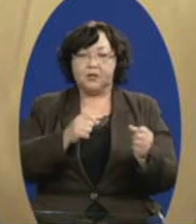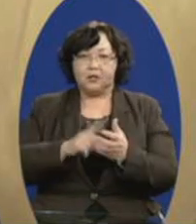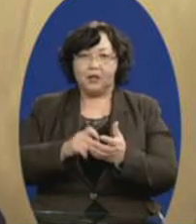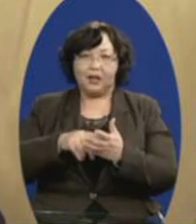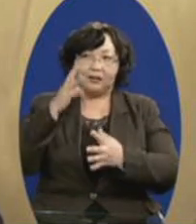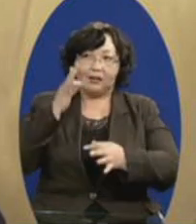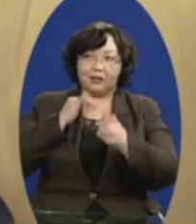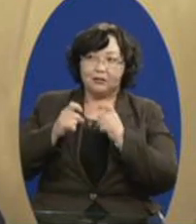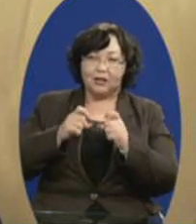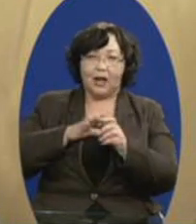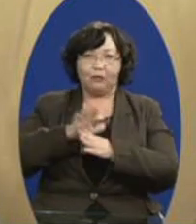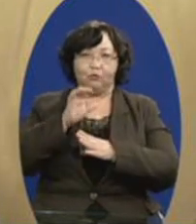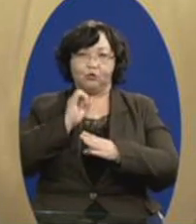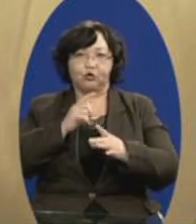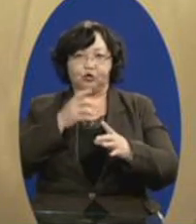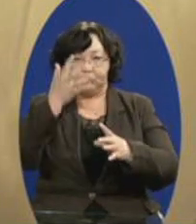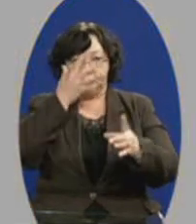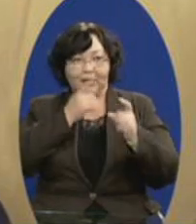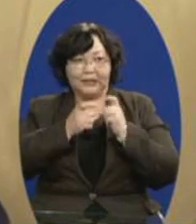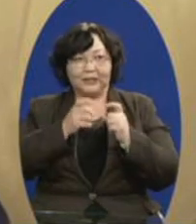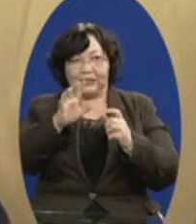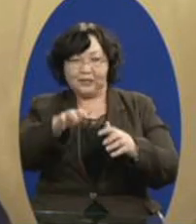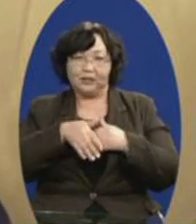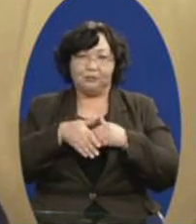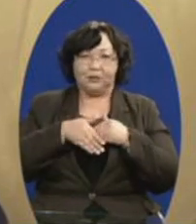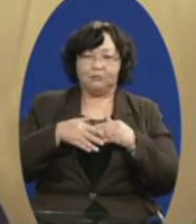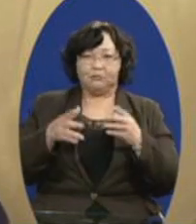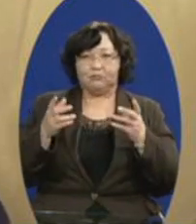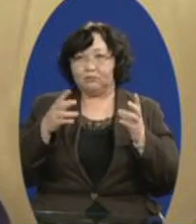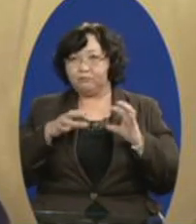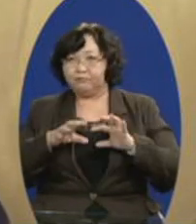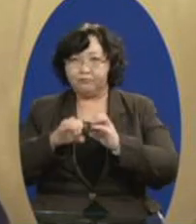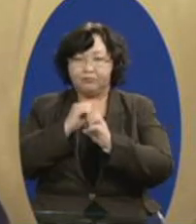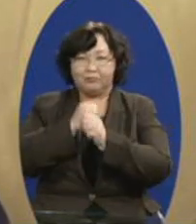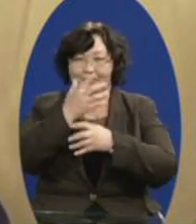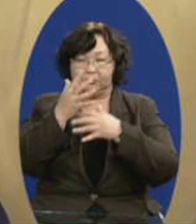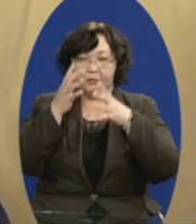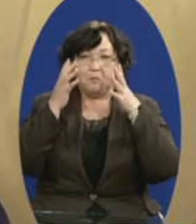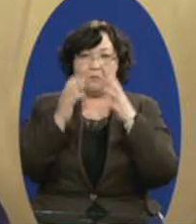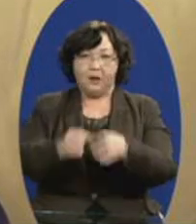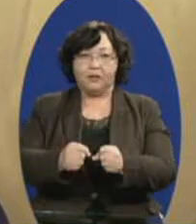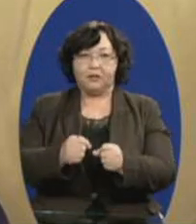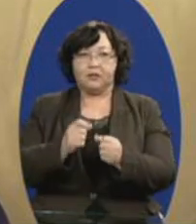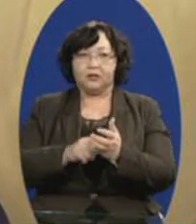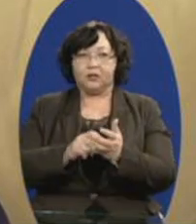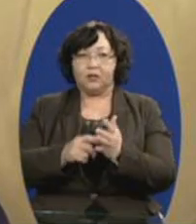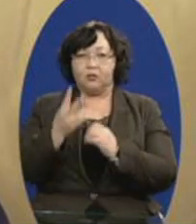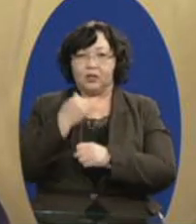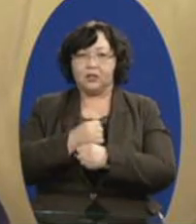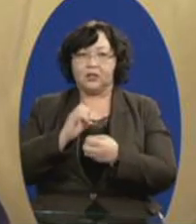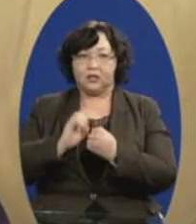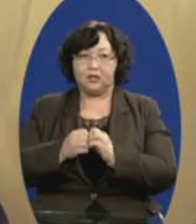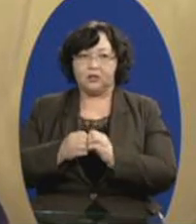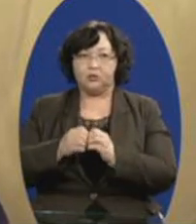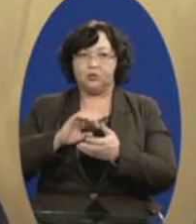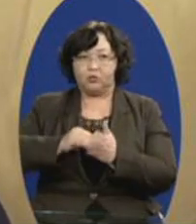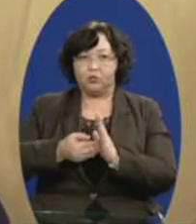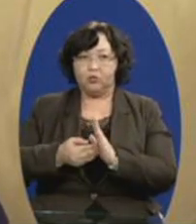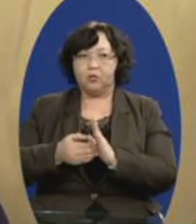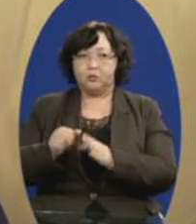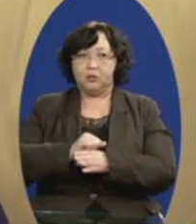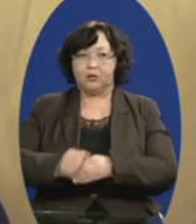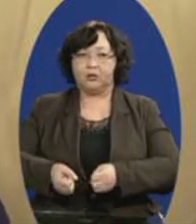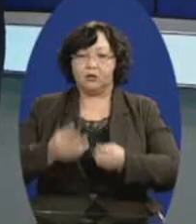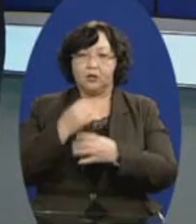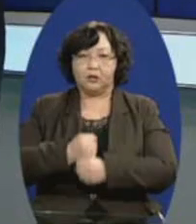дипломатын бүхий л арга хэрэгслийг ашиглаж эрүүл шалгах юм шаардлагатай ажлын хэсэг гараад төлөвлөгөө гараад ажиллаж